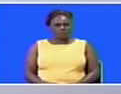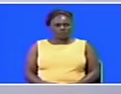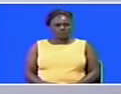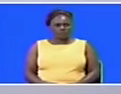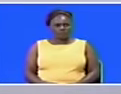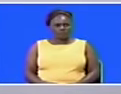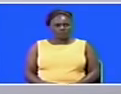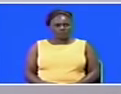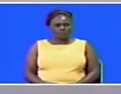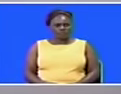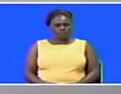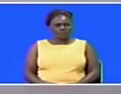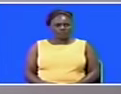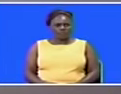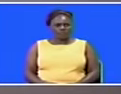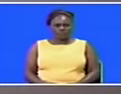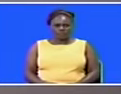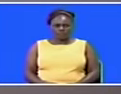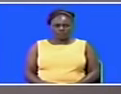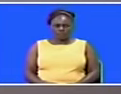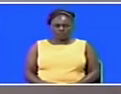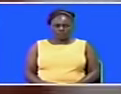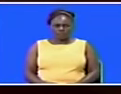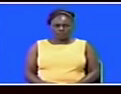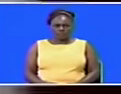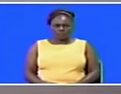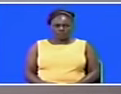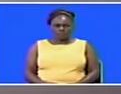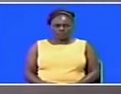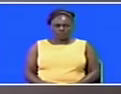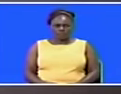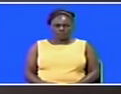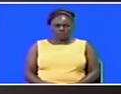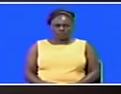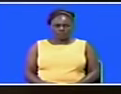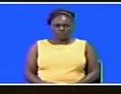Sorry.